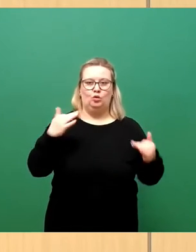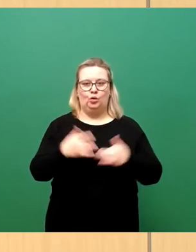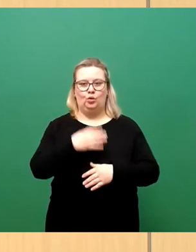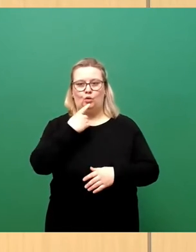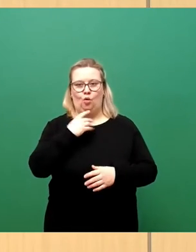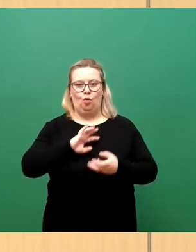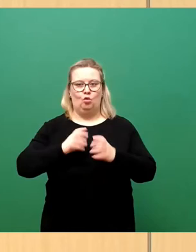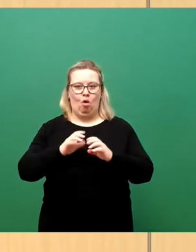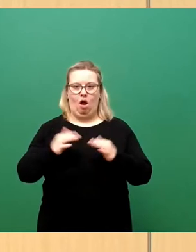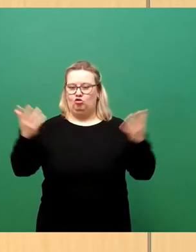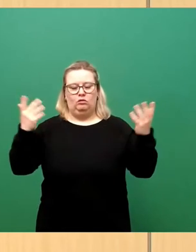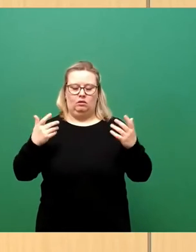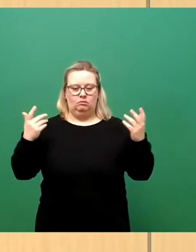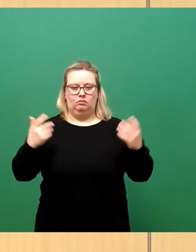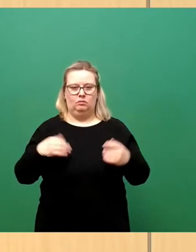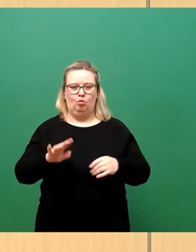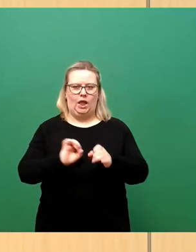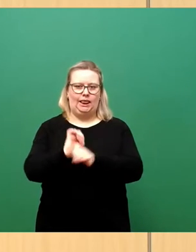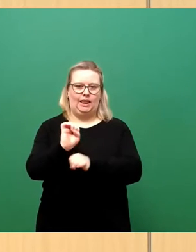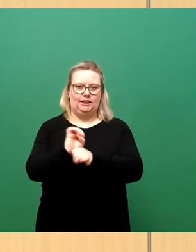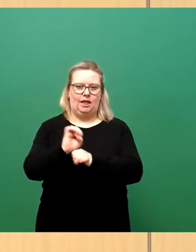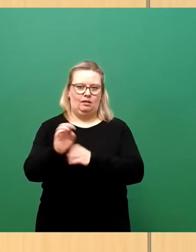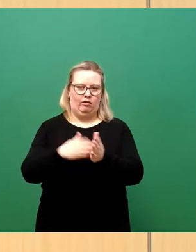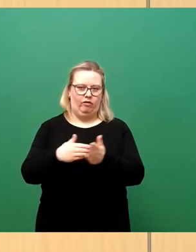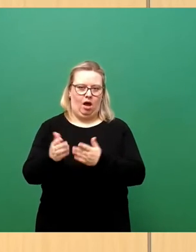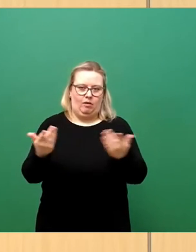oder wie auch immer die Dissidenten ihre Farbe benennen.